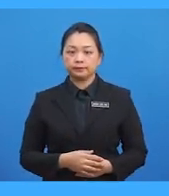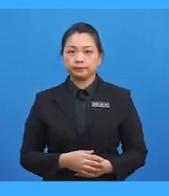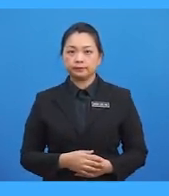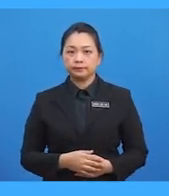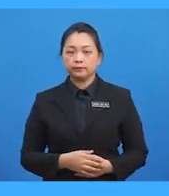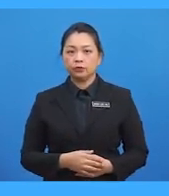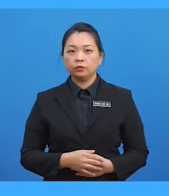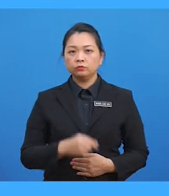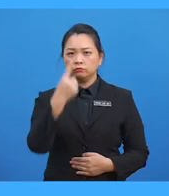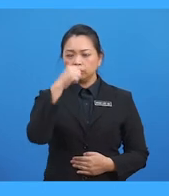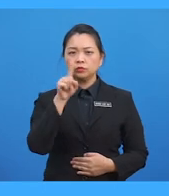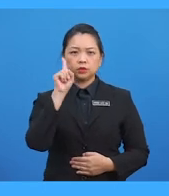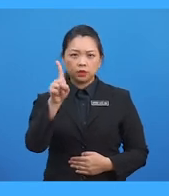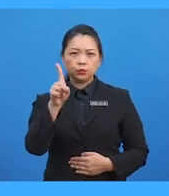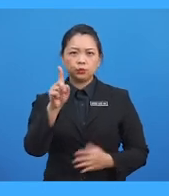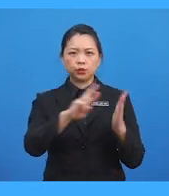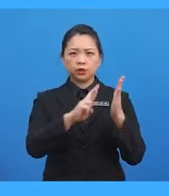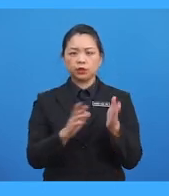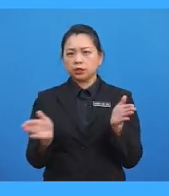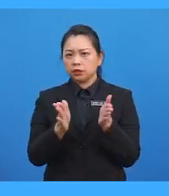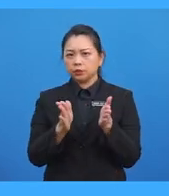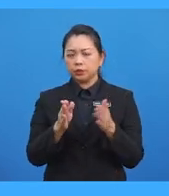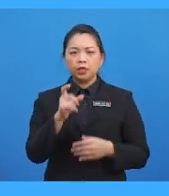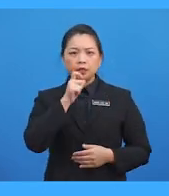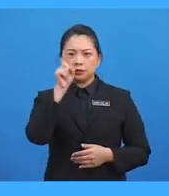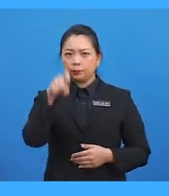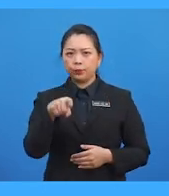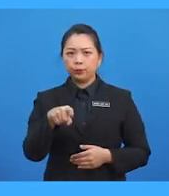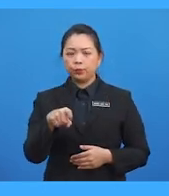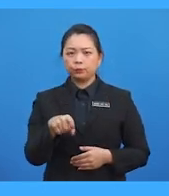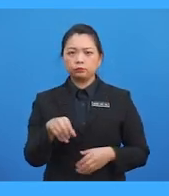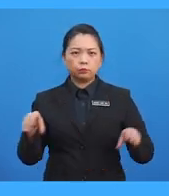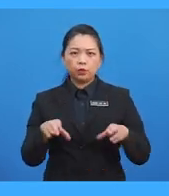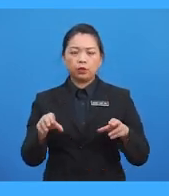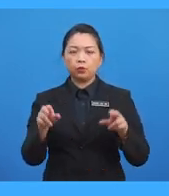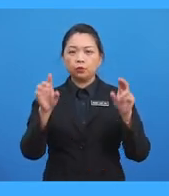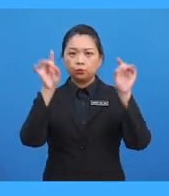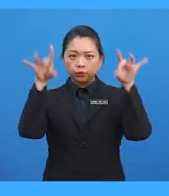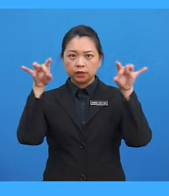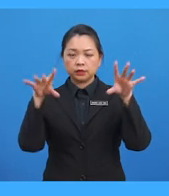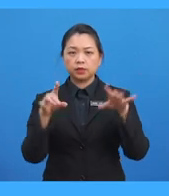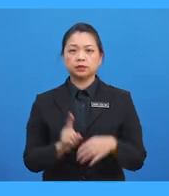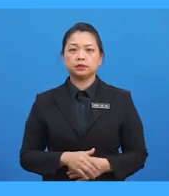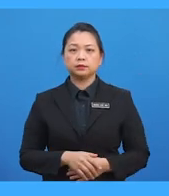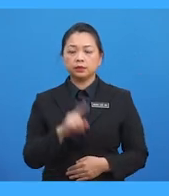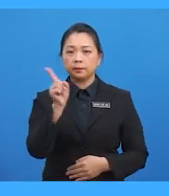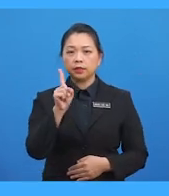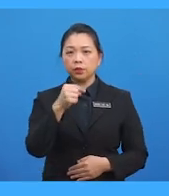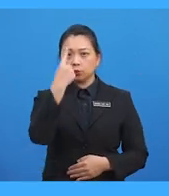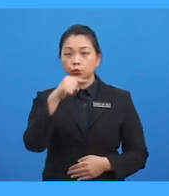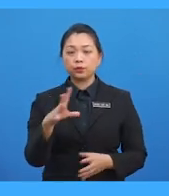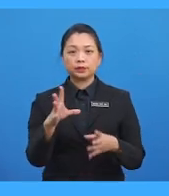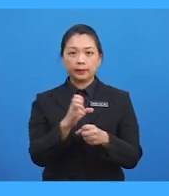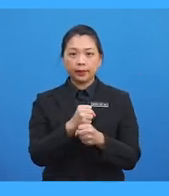suatu reka ciptaan kecil yang tidak perlu melalui ujian langkah mereka cipta seperti mana untuk mendapatkan